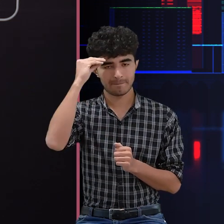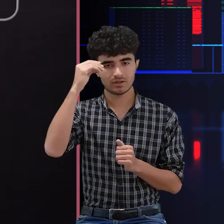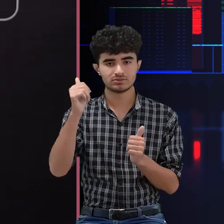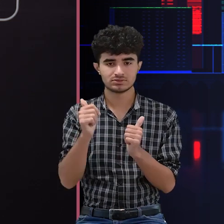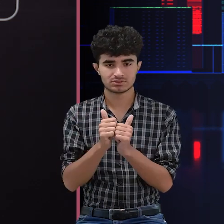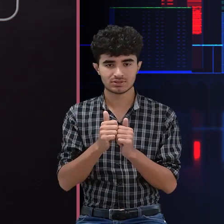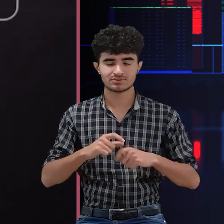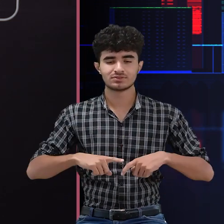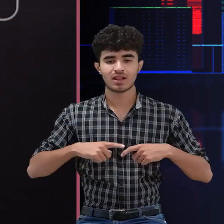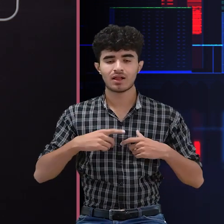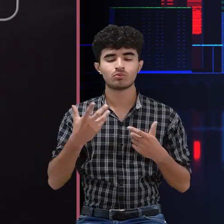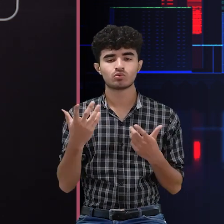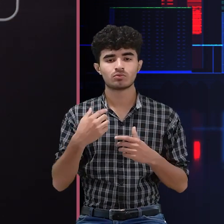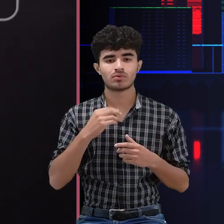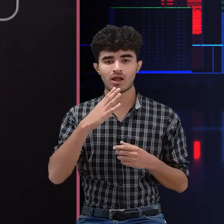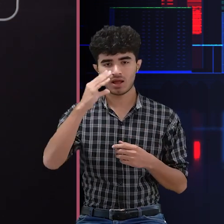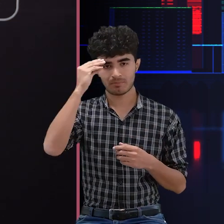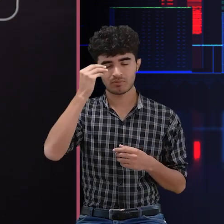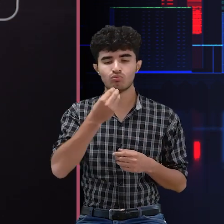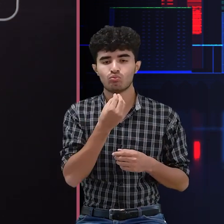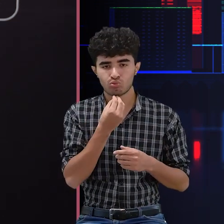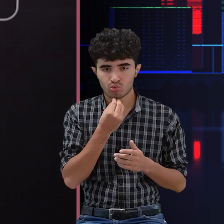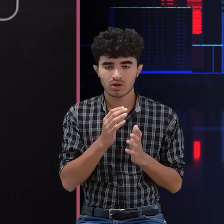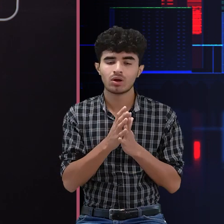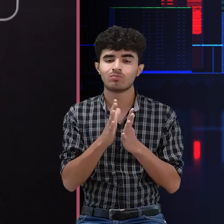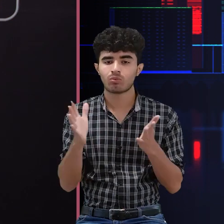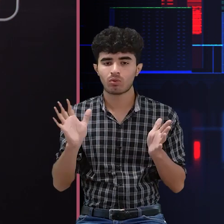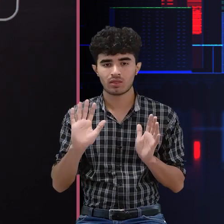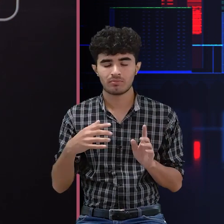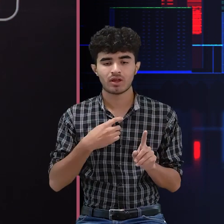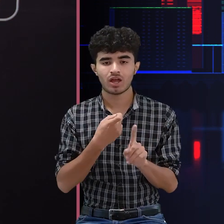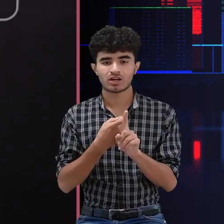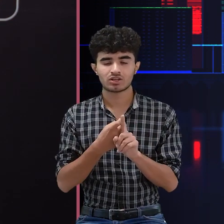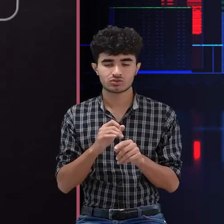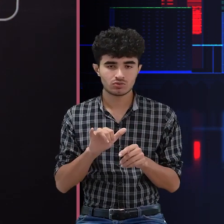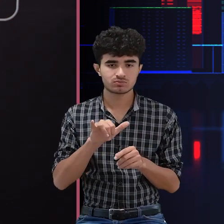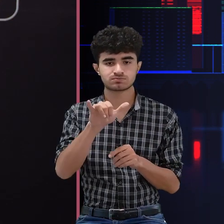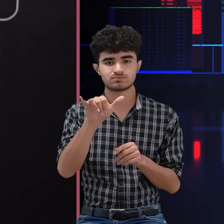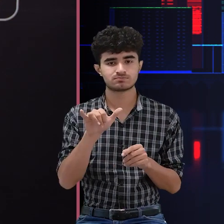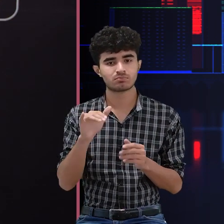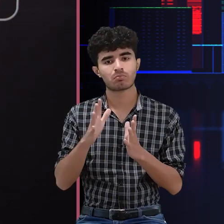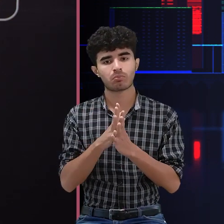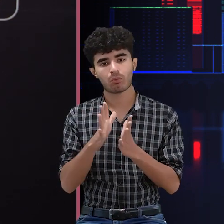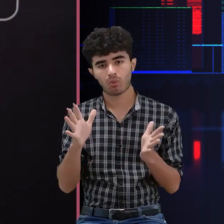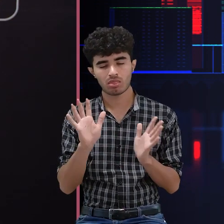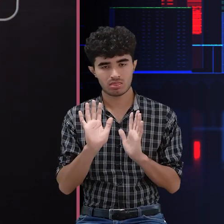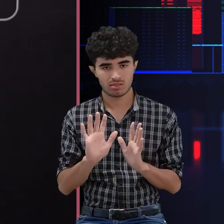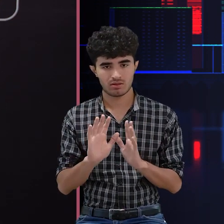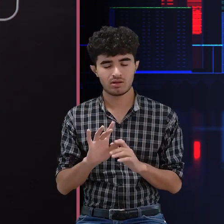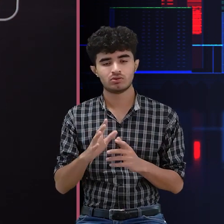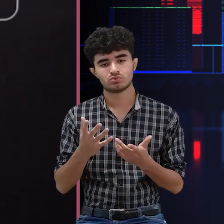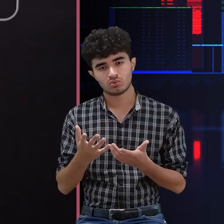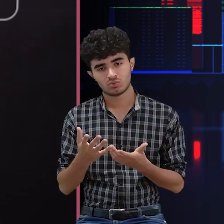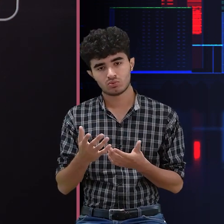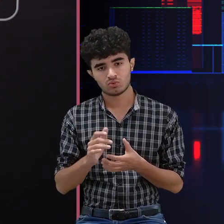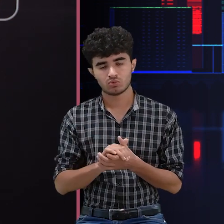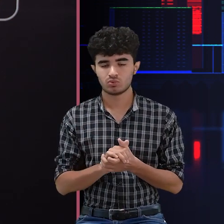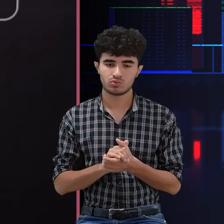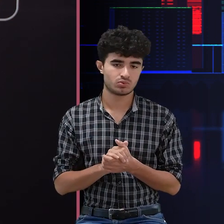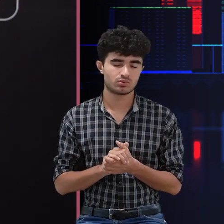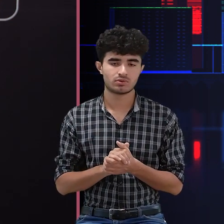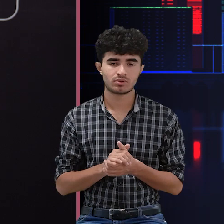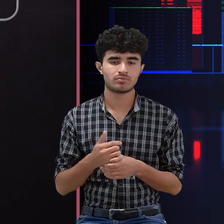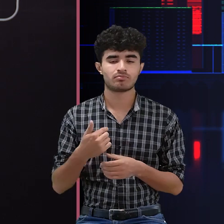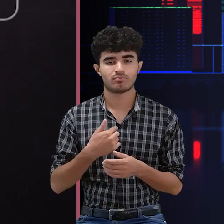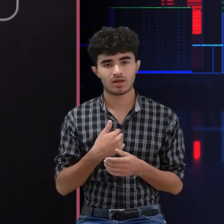گی، اور کچھ ٹائم دوں گی اپنے گھر والوں کو، اور خاص طور پہ اپنی والدہ کو.